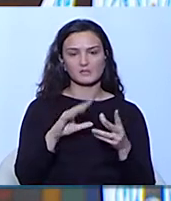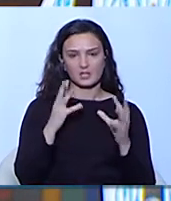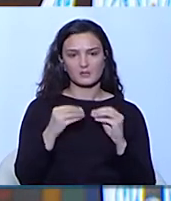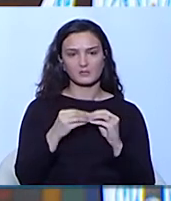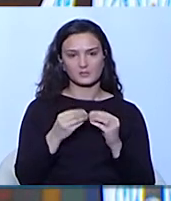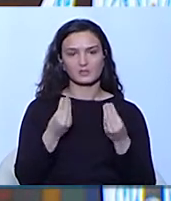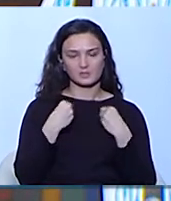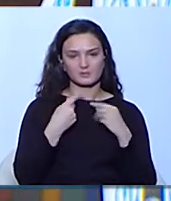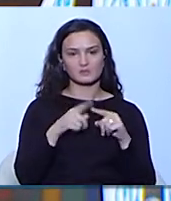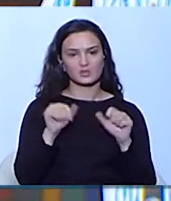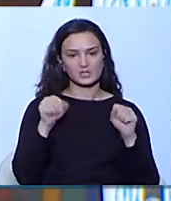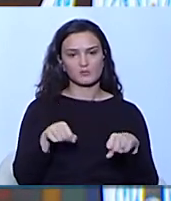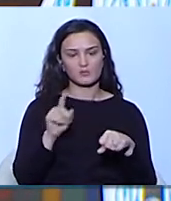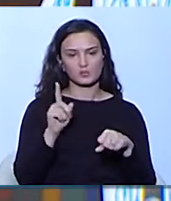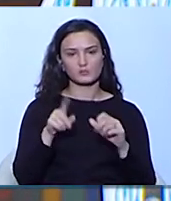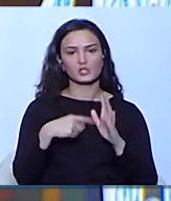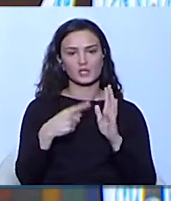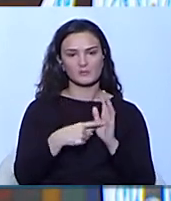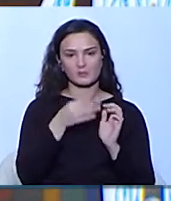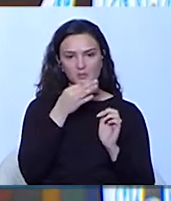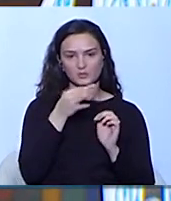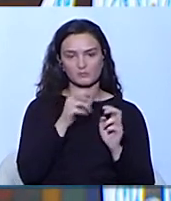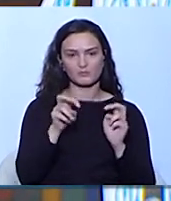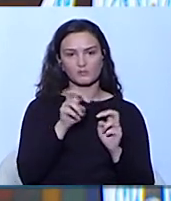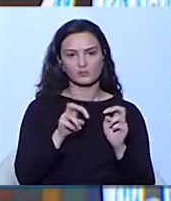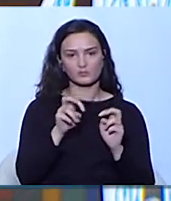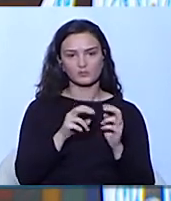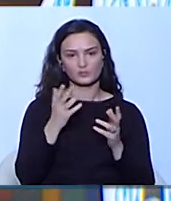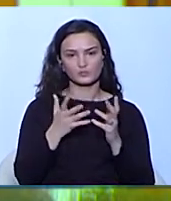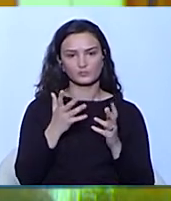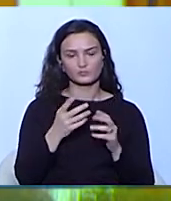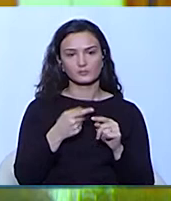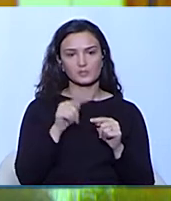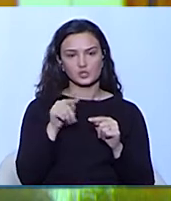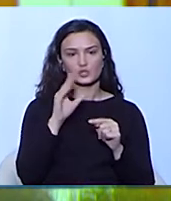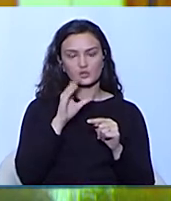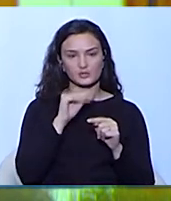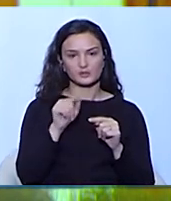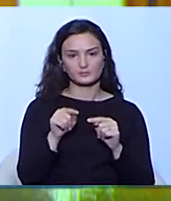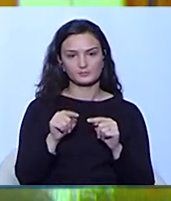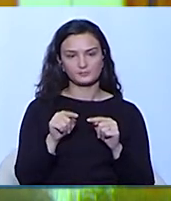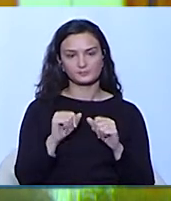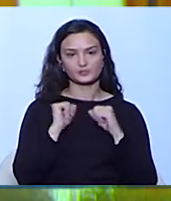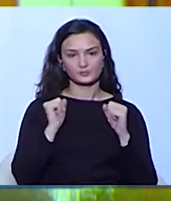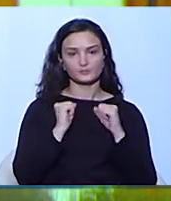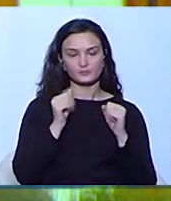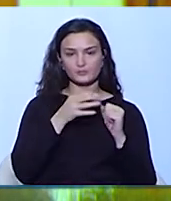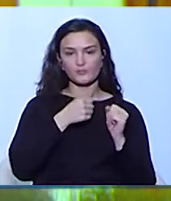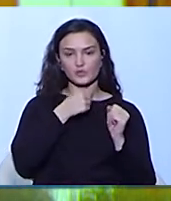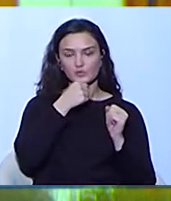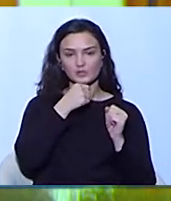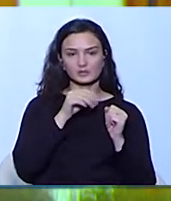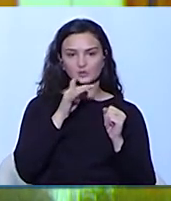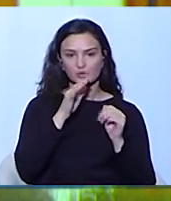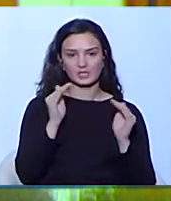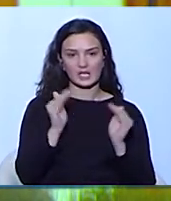ყველაფერი გვაძლევს იმის შესაძლებლობას, რომ შეკითხვებზე პასუხები მოვძებნოთ. მაშინაც კი, როცა მოზარდი ცდილობს თითქოს ნაკლები